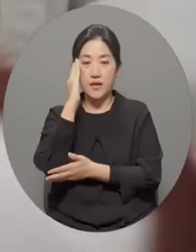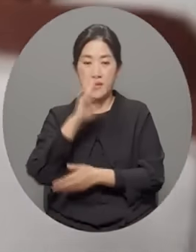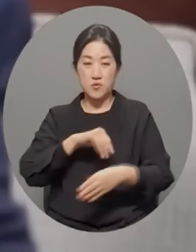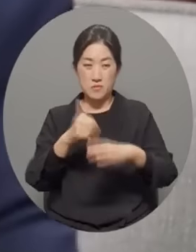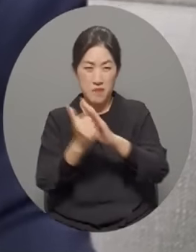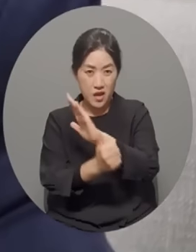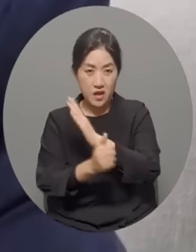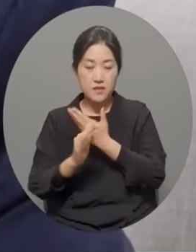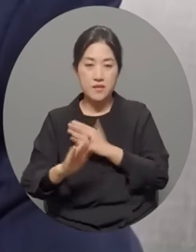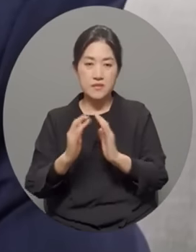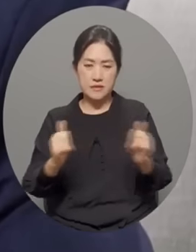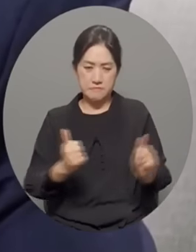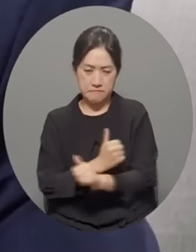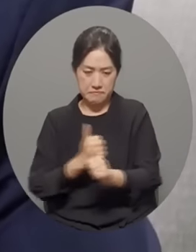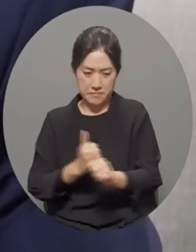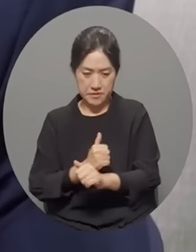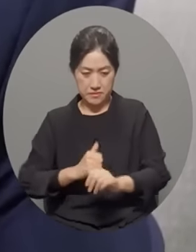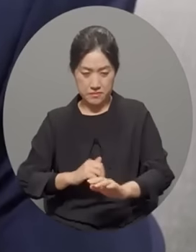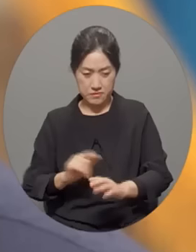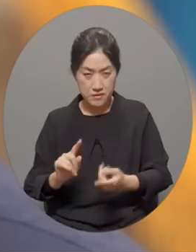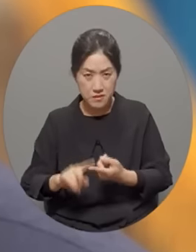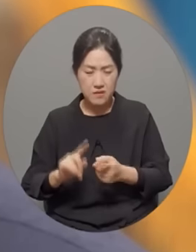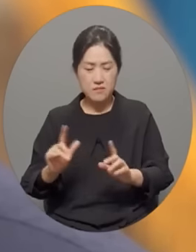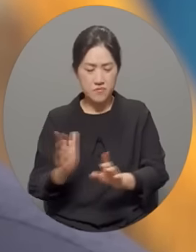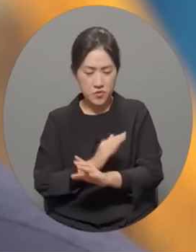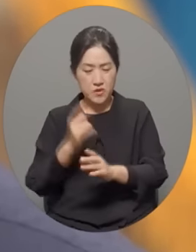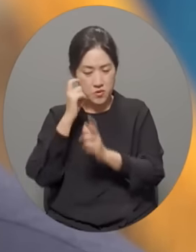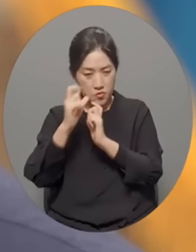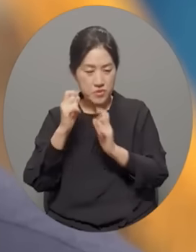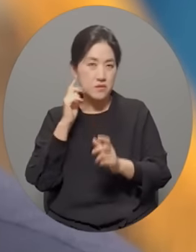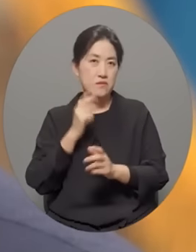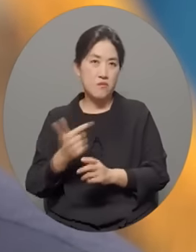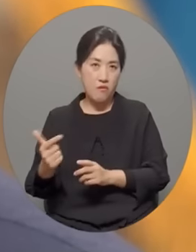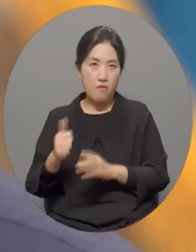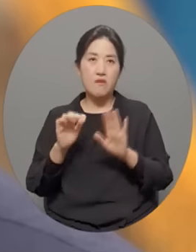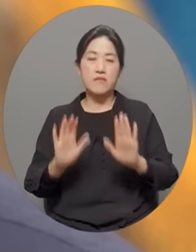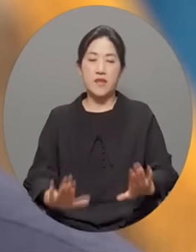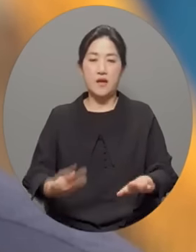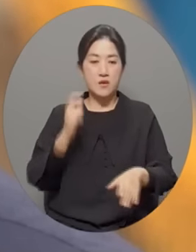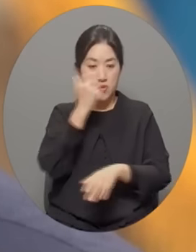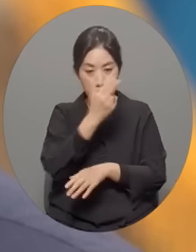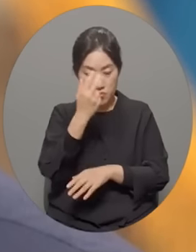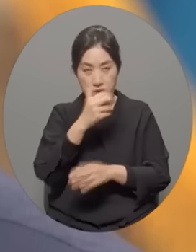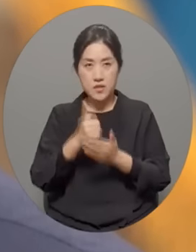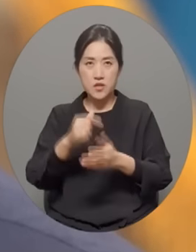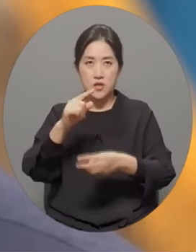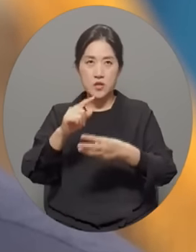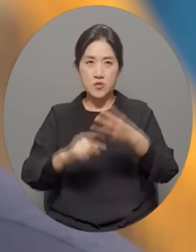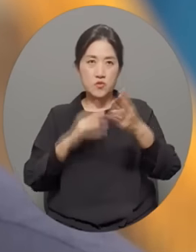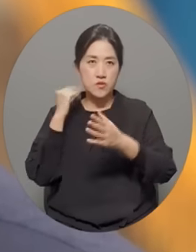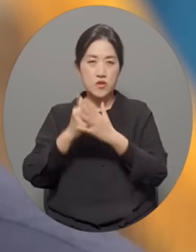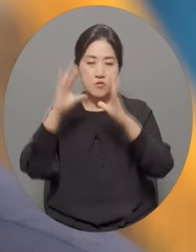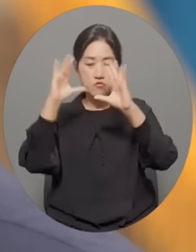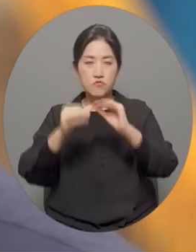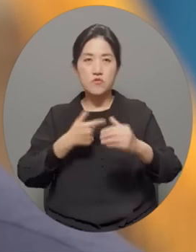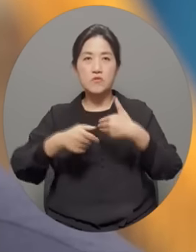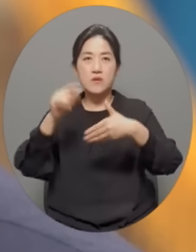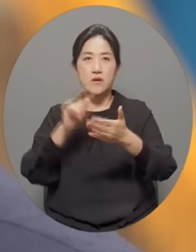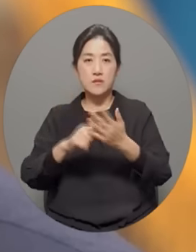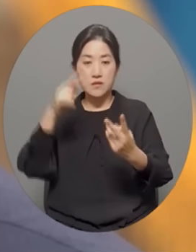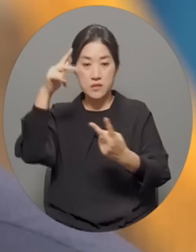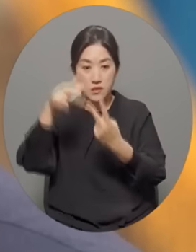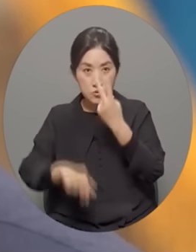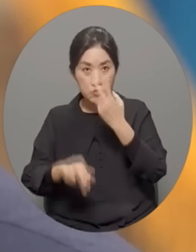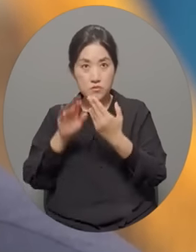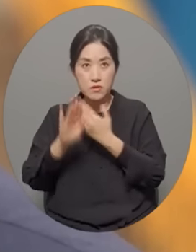총보 부터 고민이 깊어지는 가운데 한 여론 조사에서 윤대통령 국정 지지도는 2주 만에